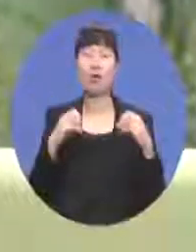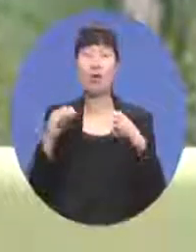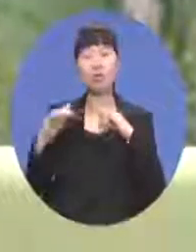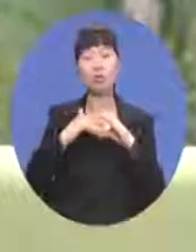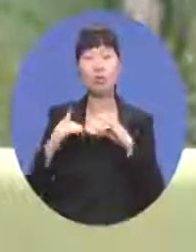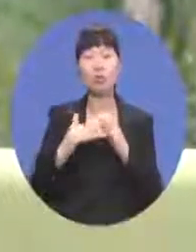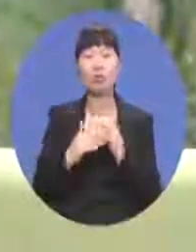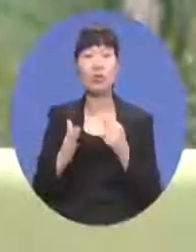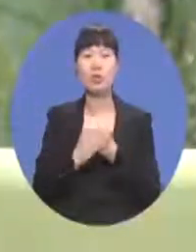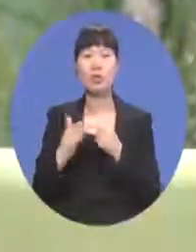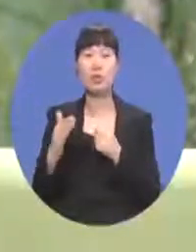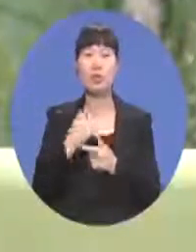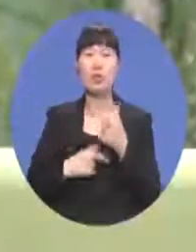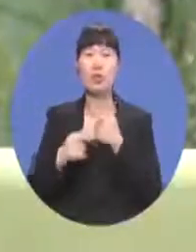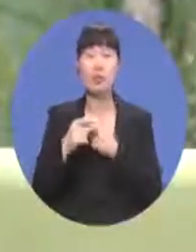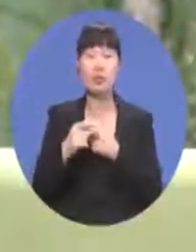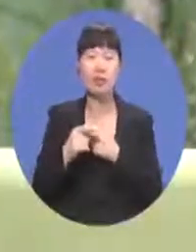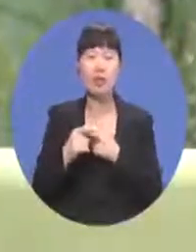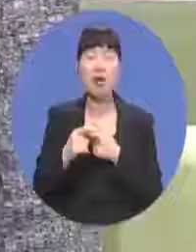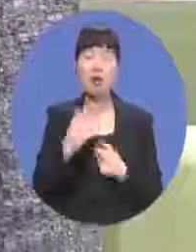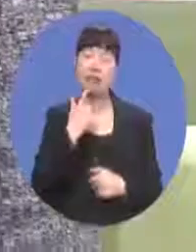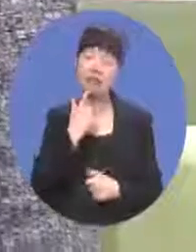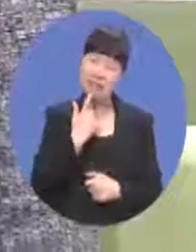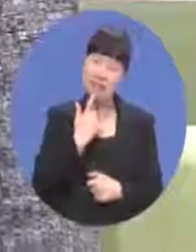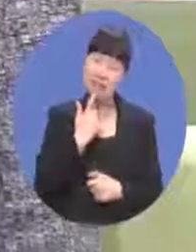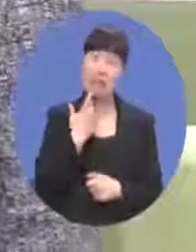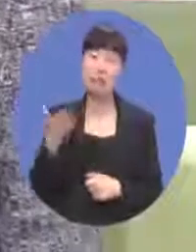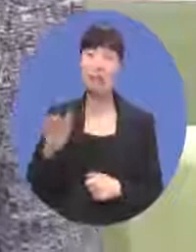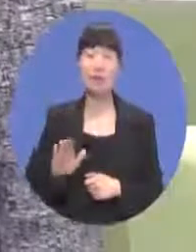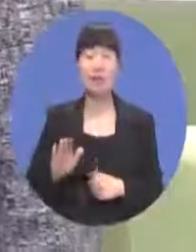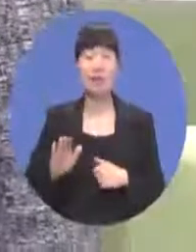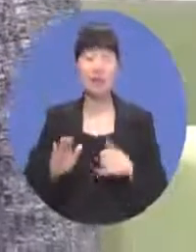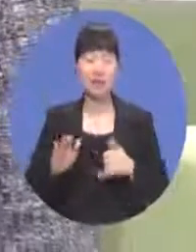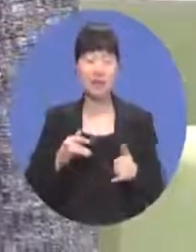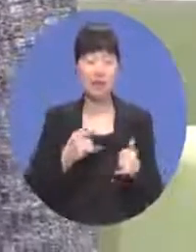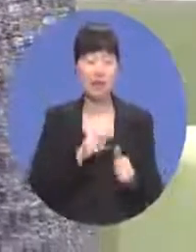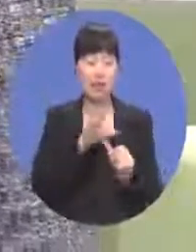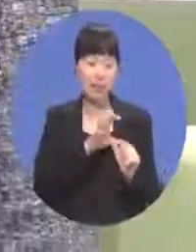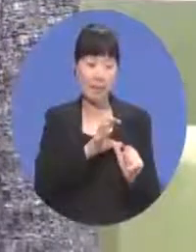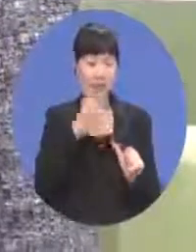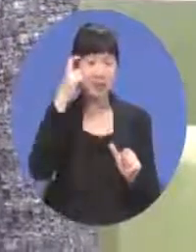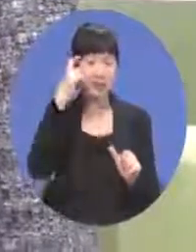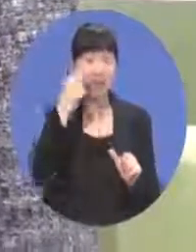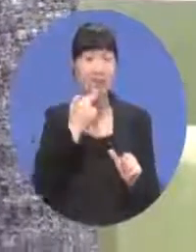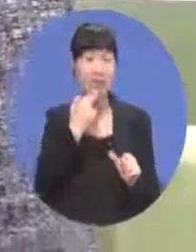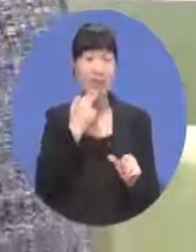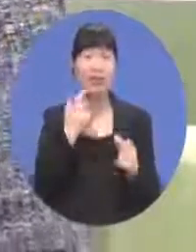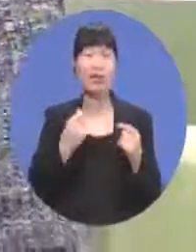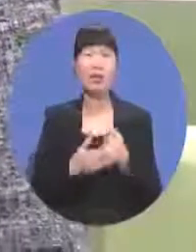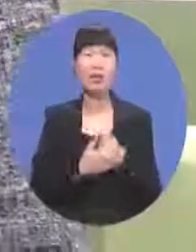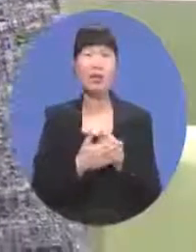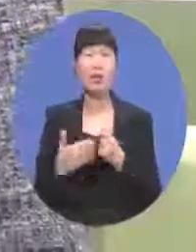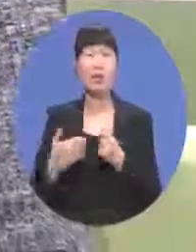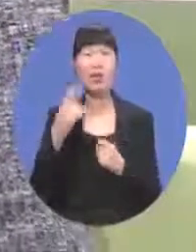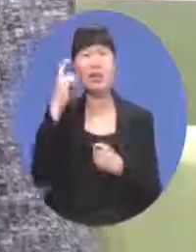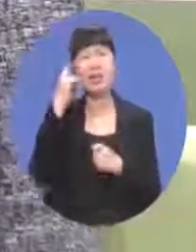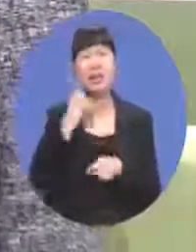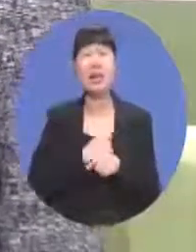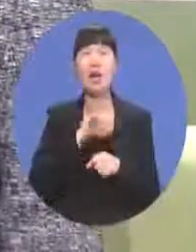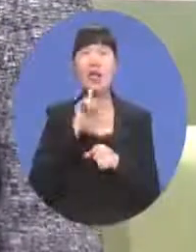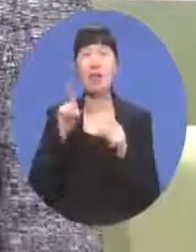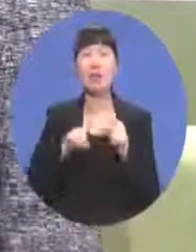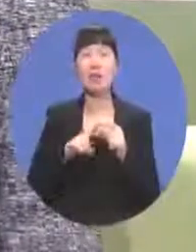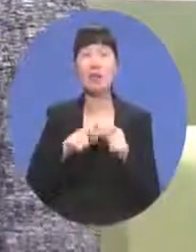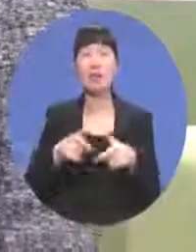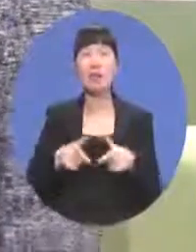거라서 좀 더 끈질기게 하지만 아이한테 압박감을 주지 않게 그래야 네. 아이의 사고와 언어가